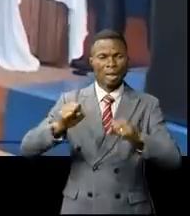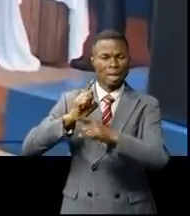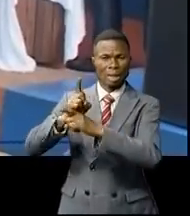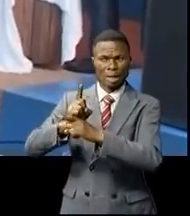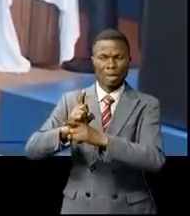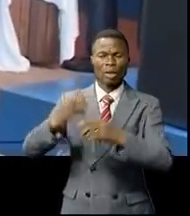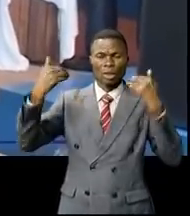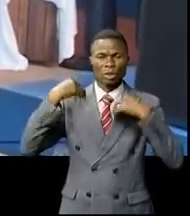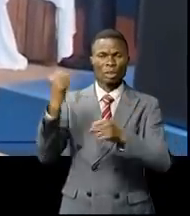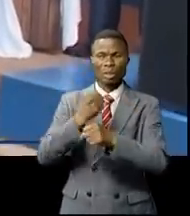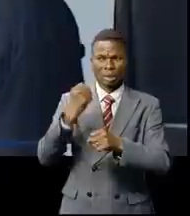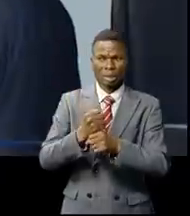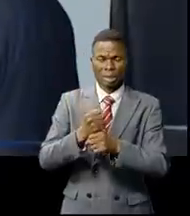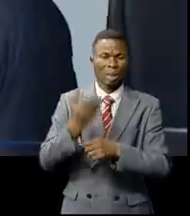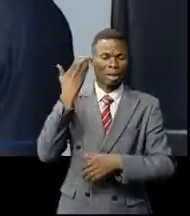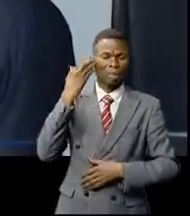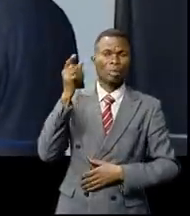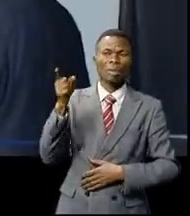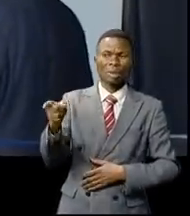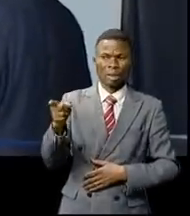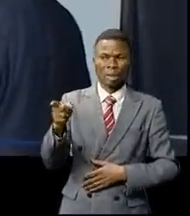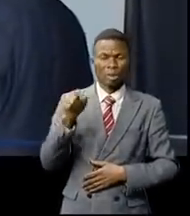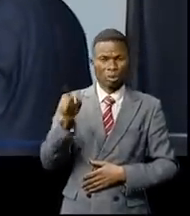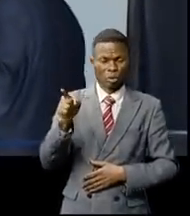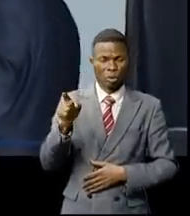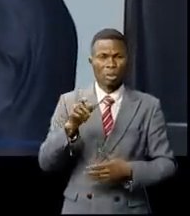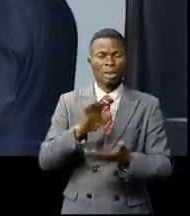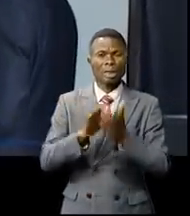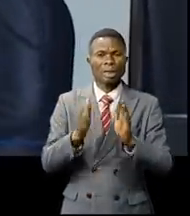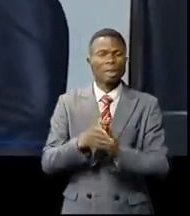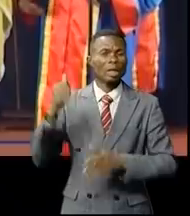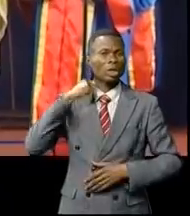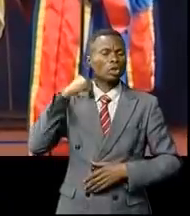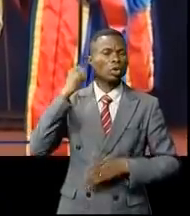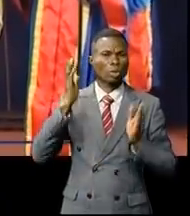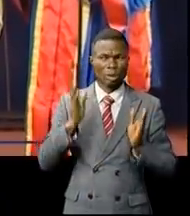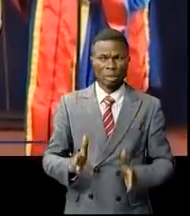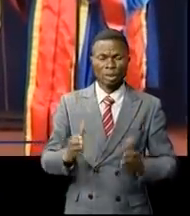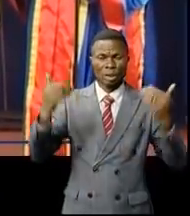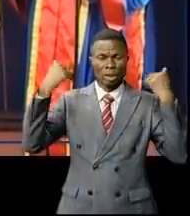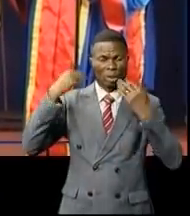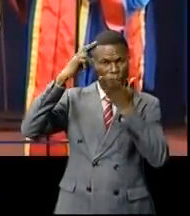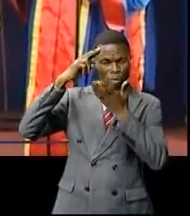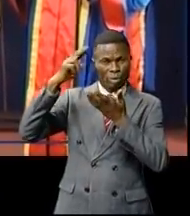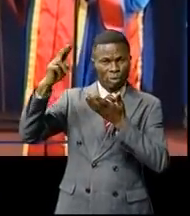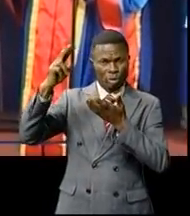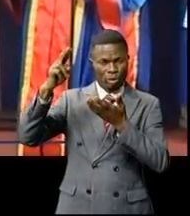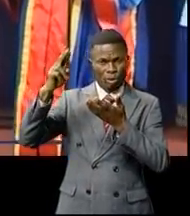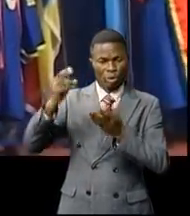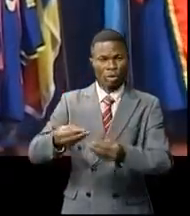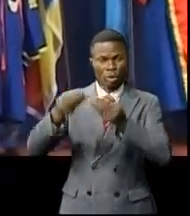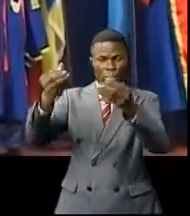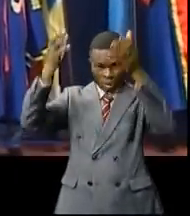par le chef des travaux ils ont cinq à son goût et qui désormais devient docteur les autorités académiques lui ont conféré